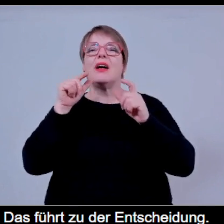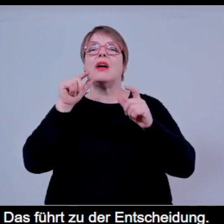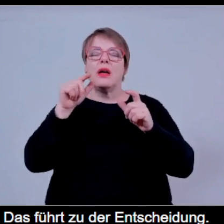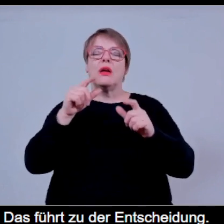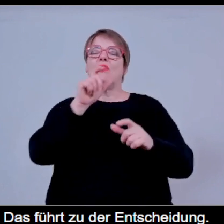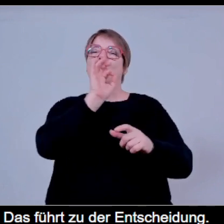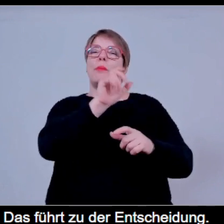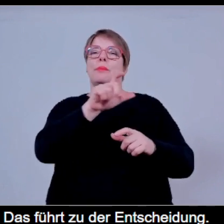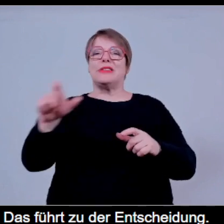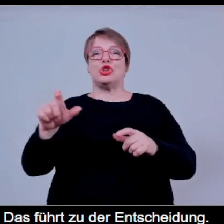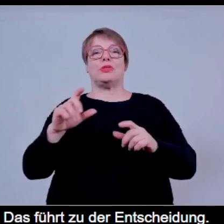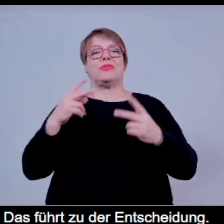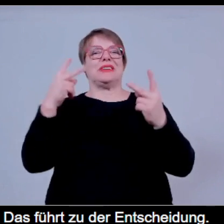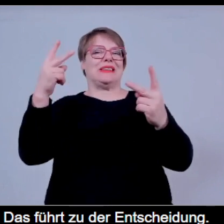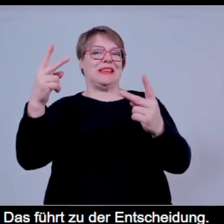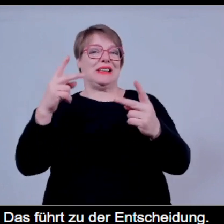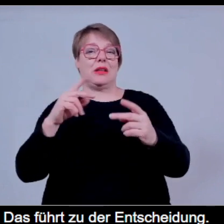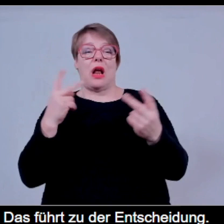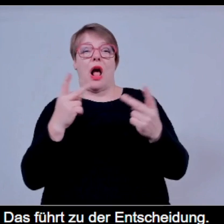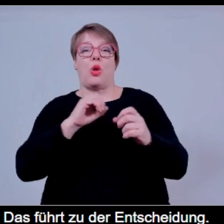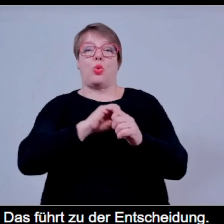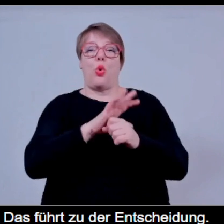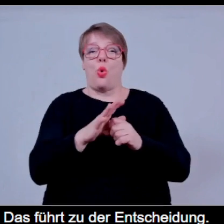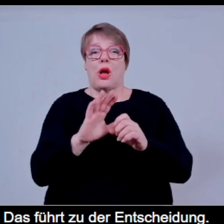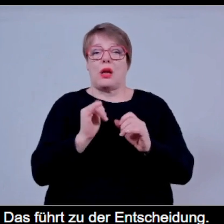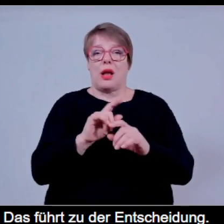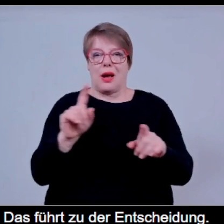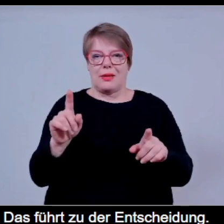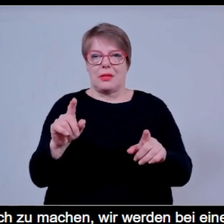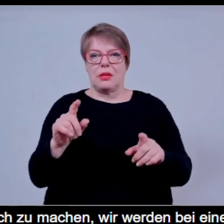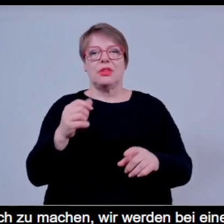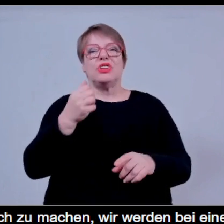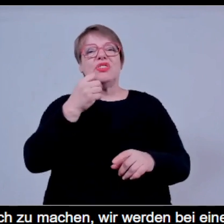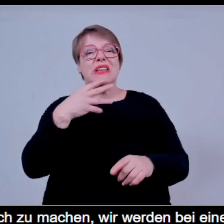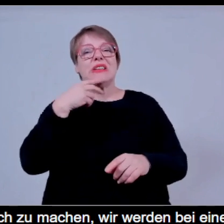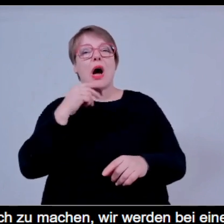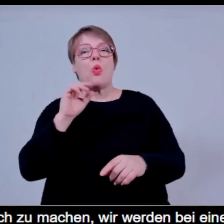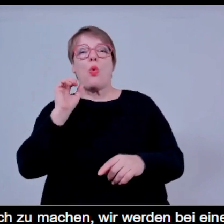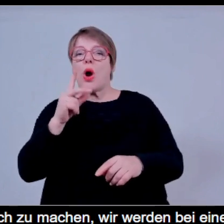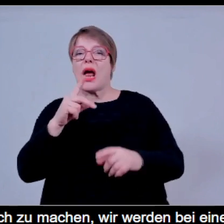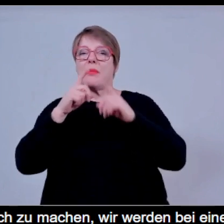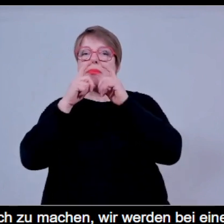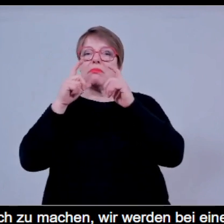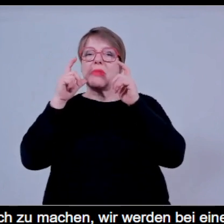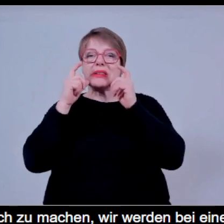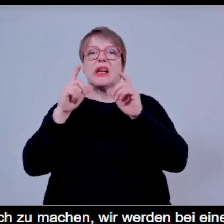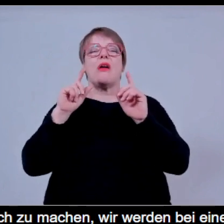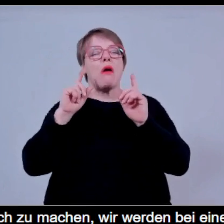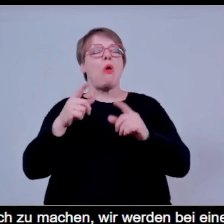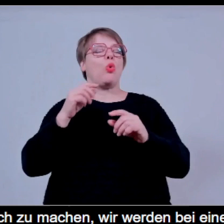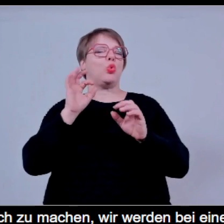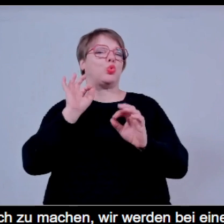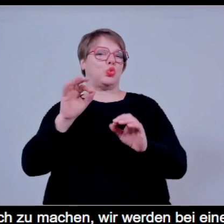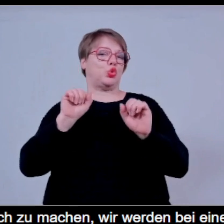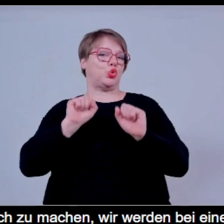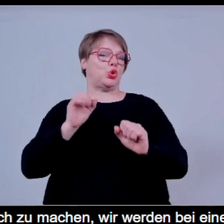mitbekommen, Sachsen-Anhalt genau den gleichen Weg bestritten und geht auch in die Eigenverantwortung über. Und ich prognostiziere, dass zum Jahreswechsel